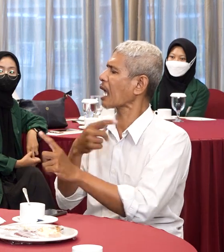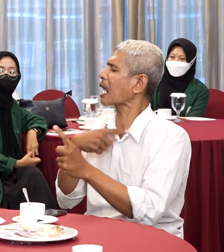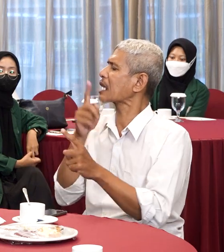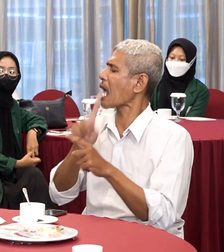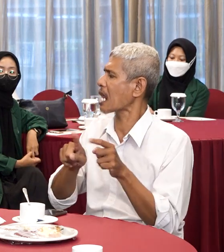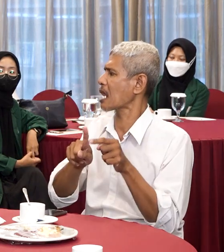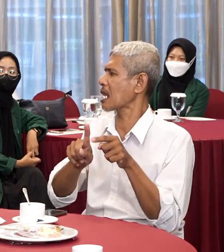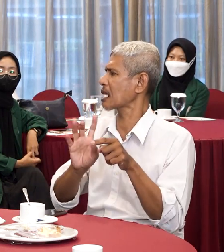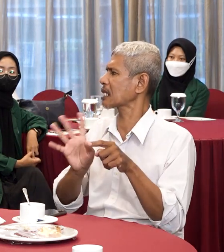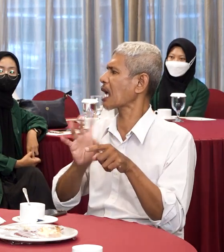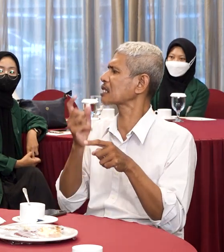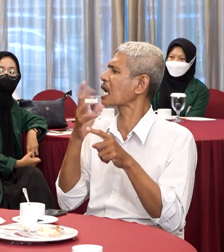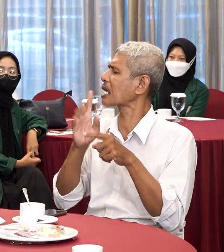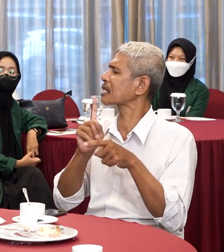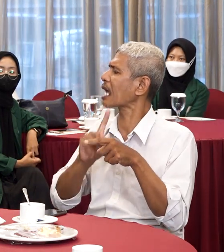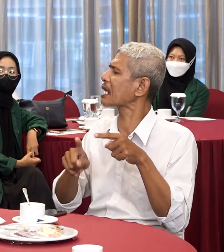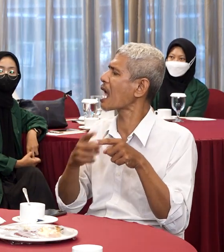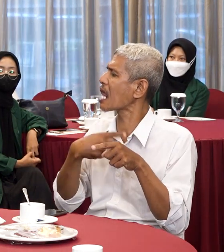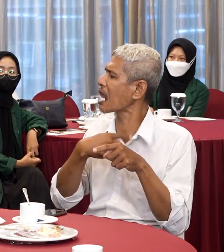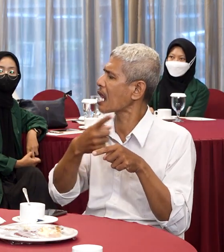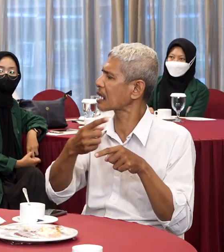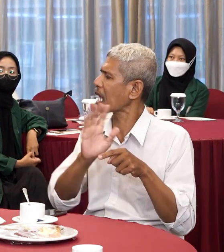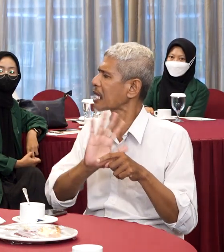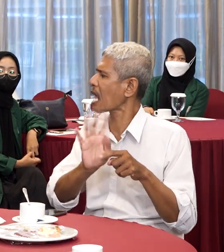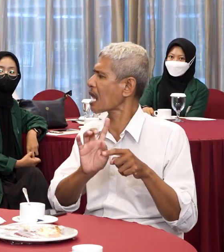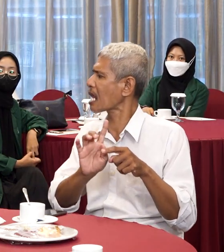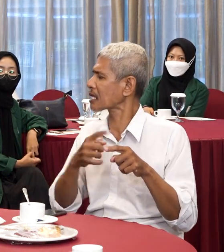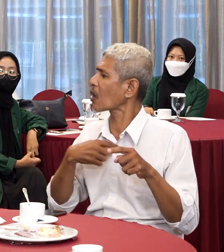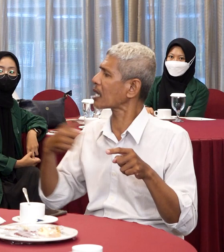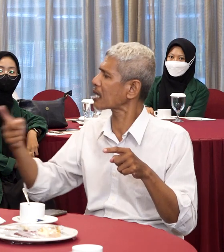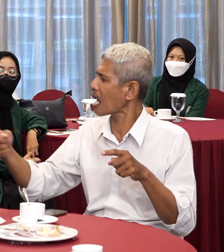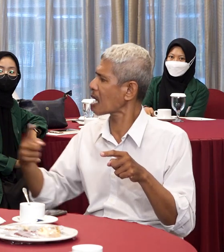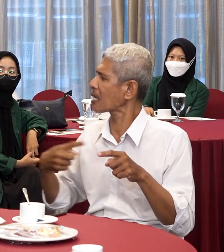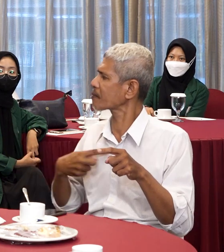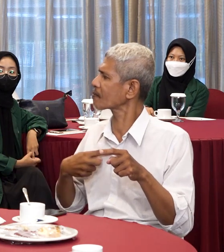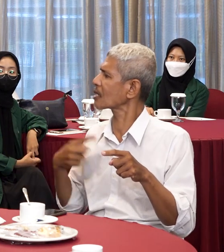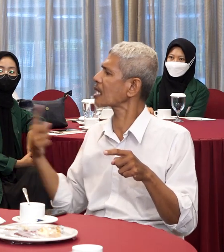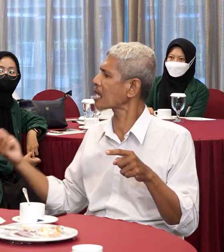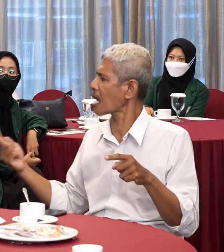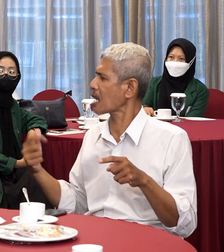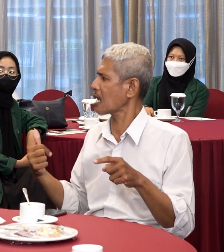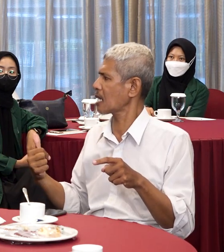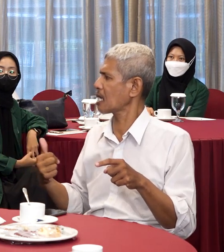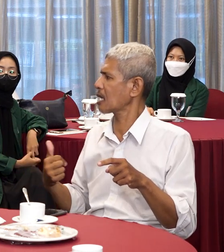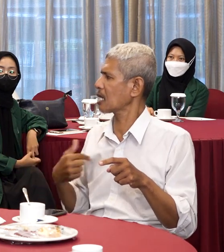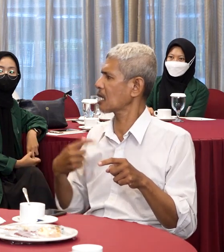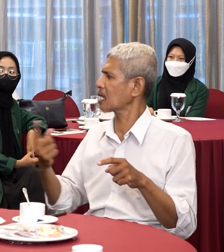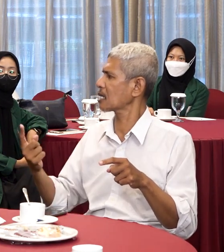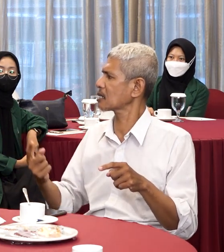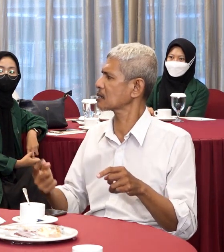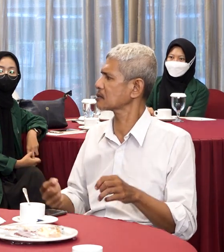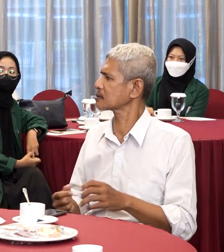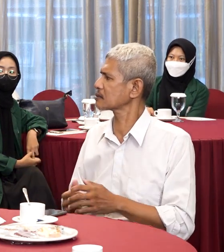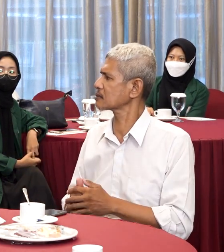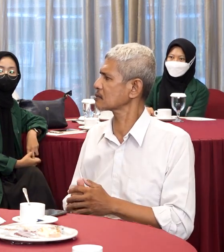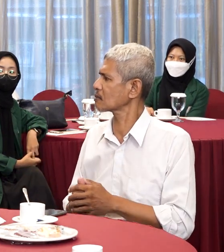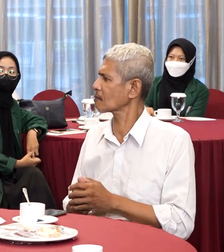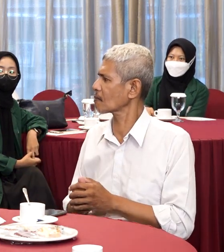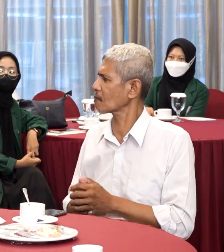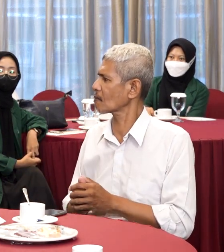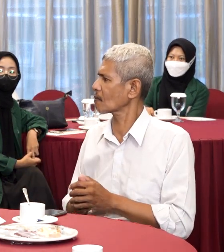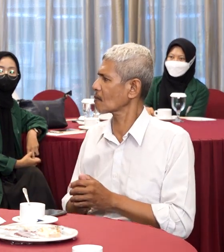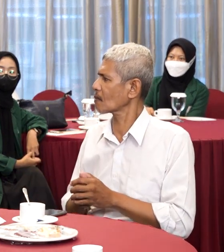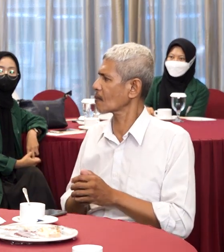menjadi tidak merasa kemudian dia sungkan atau ragu untuk menyampaikan apa yang ingin disampaikan dalam pikirannya itu Jadi mungkin